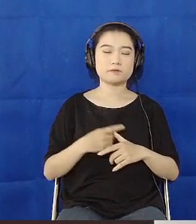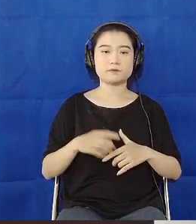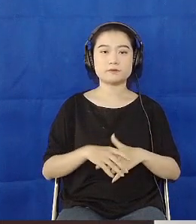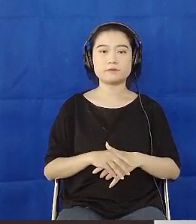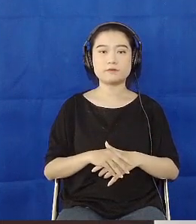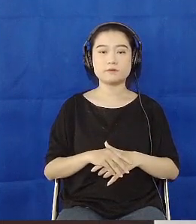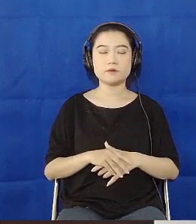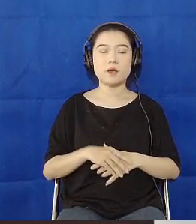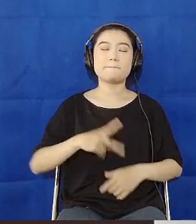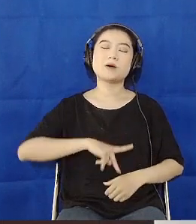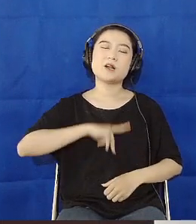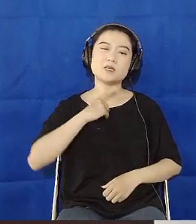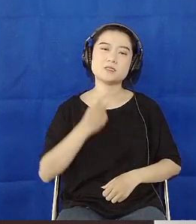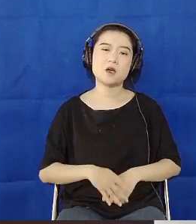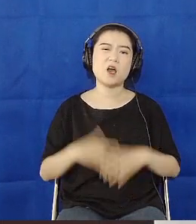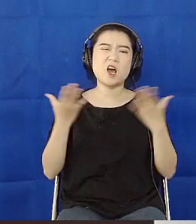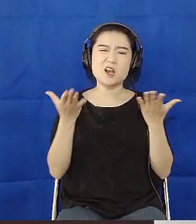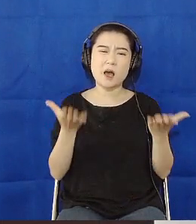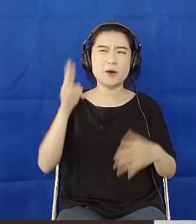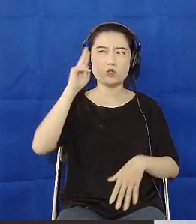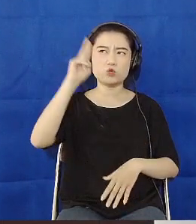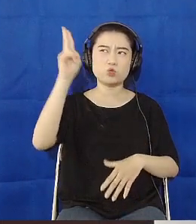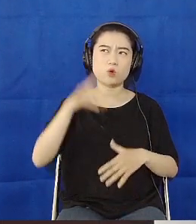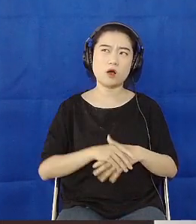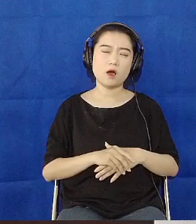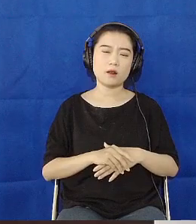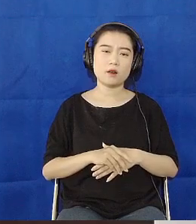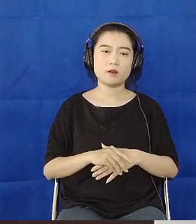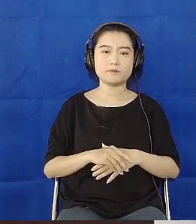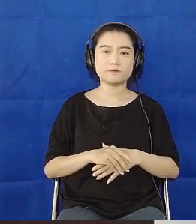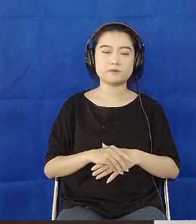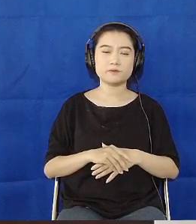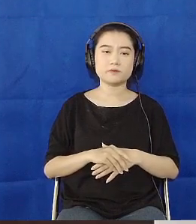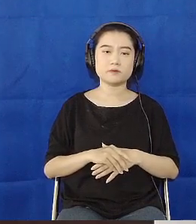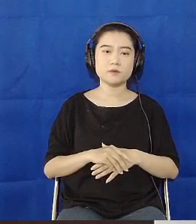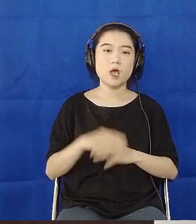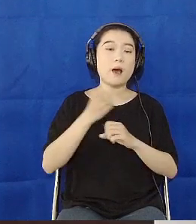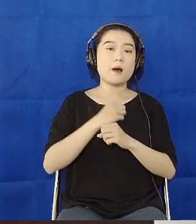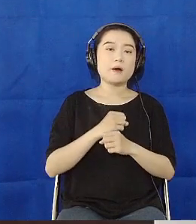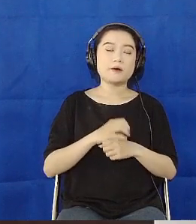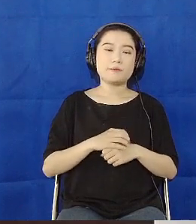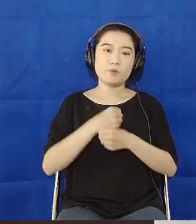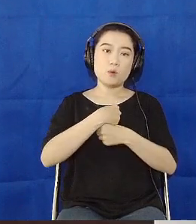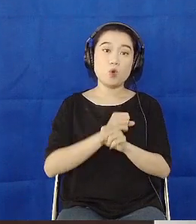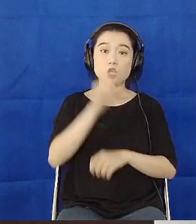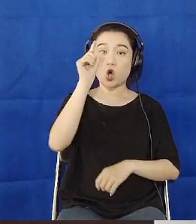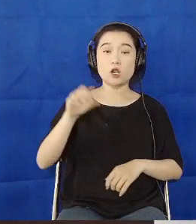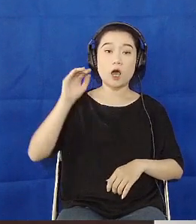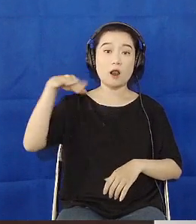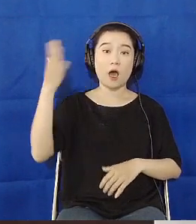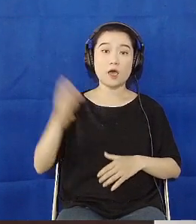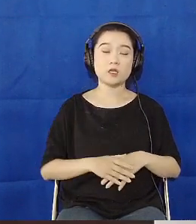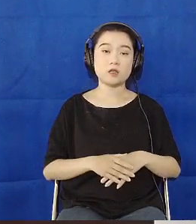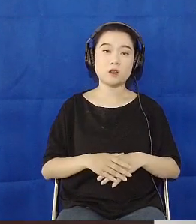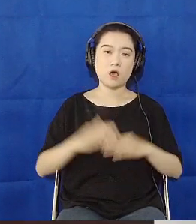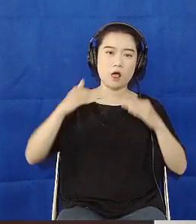kita merasa kenapa Tuhan seolah orang lain pendatang baru itu lebih beruntung